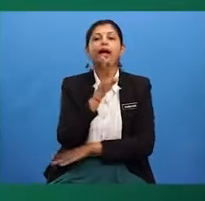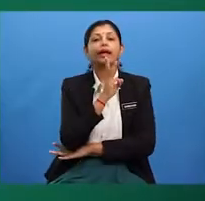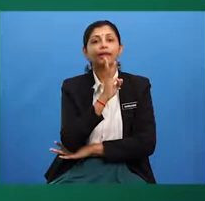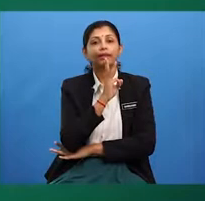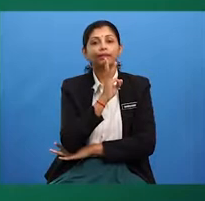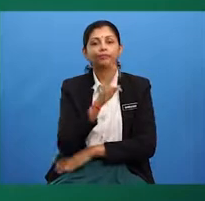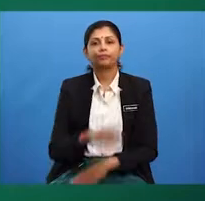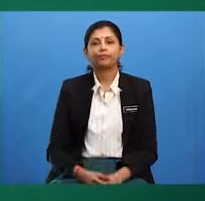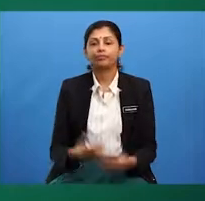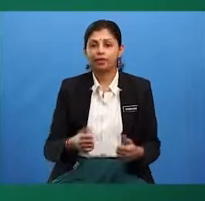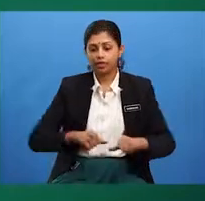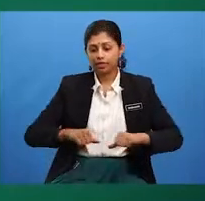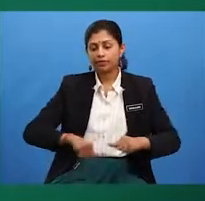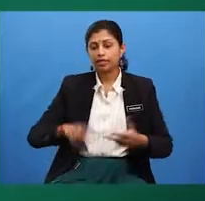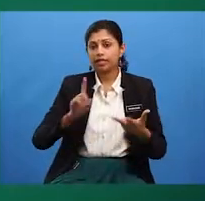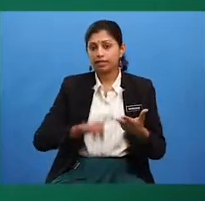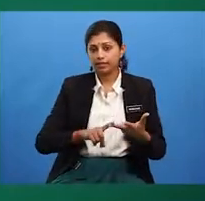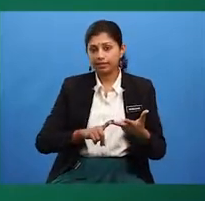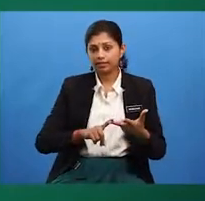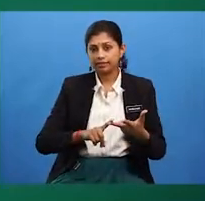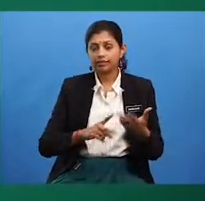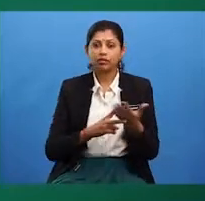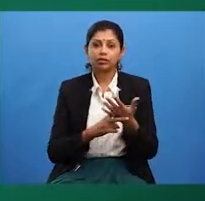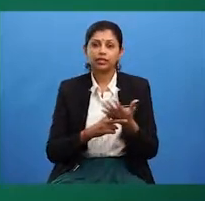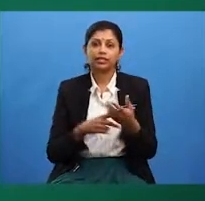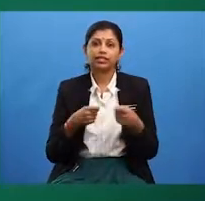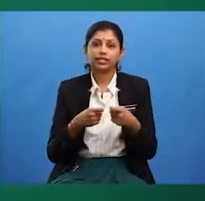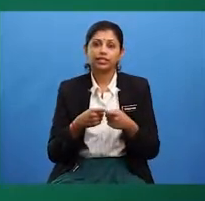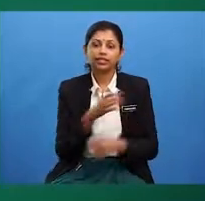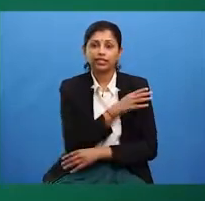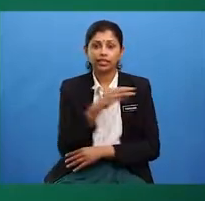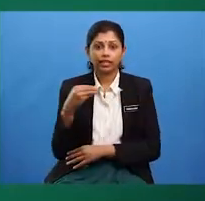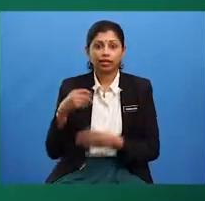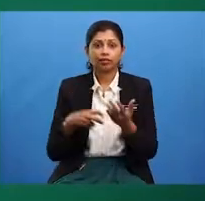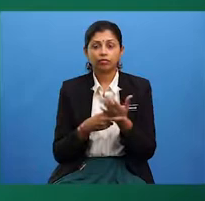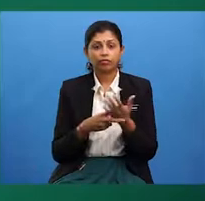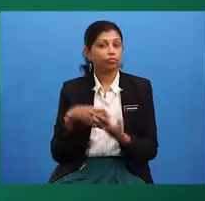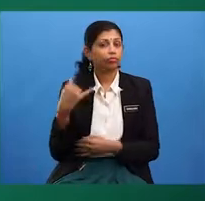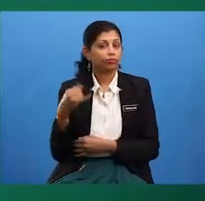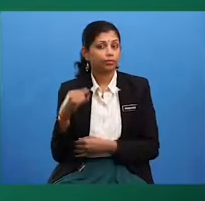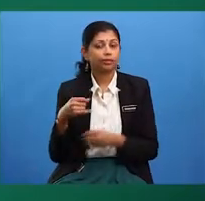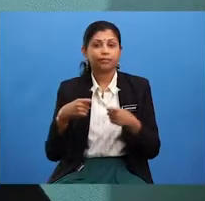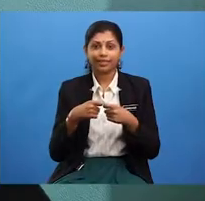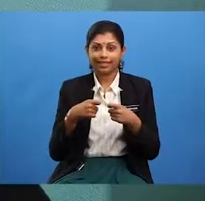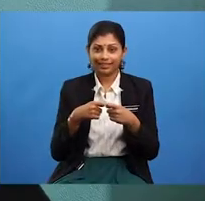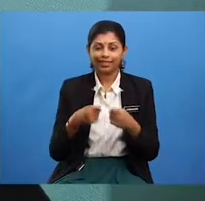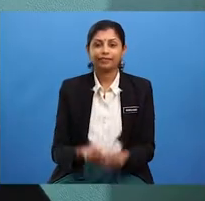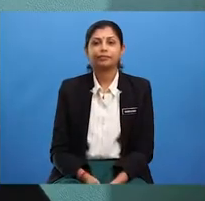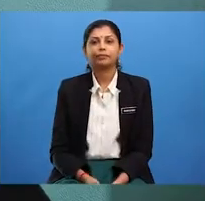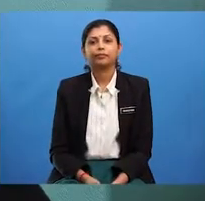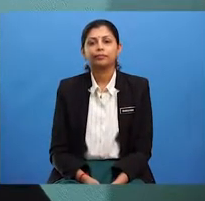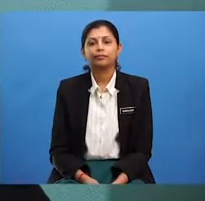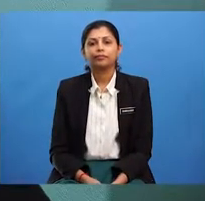Aktiviti ketiga, konduktor elektrik atau penebat elektrik. Dalam uji kaji ini, kita